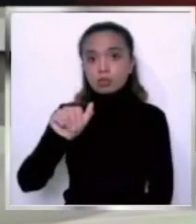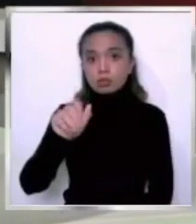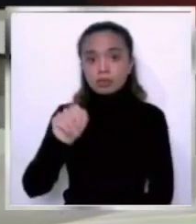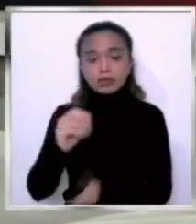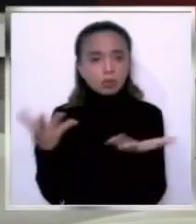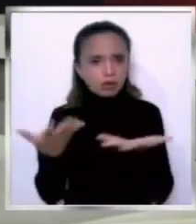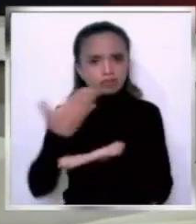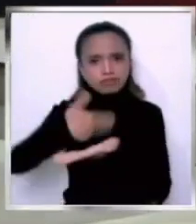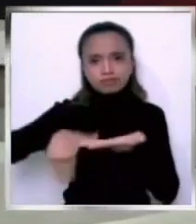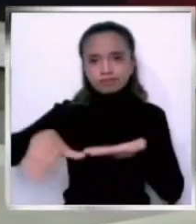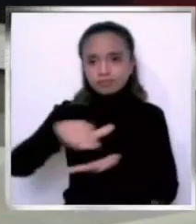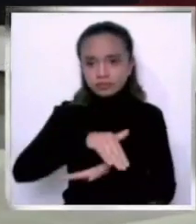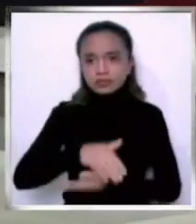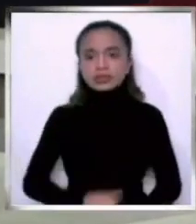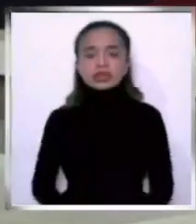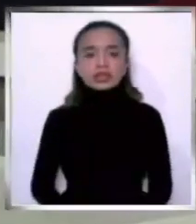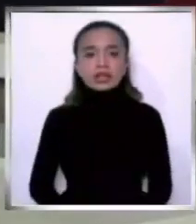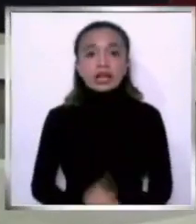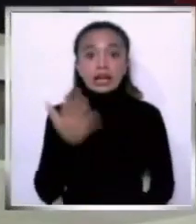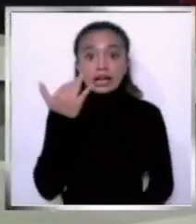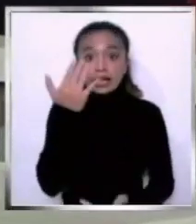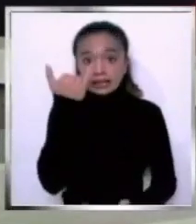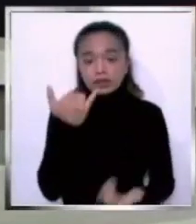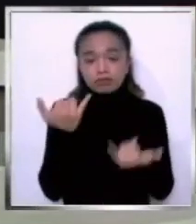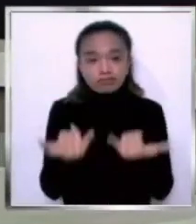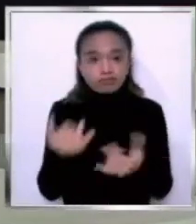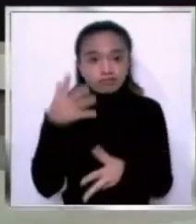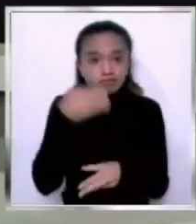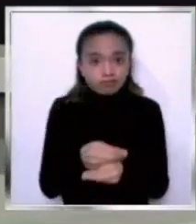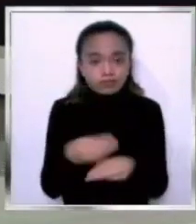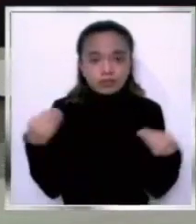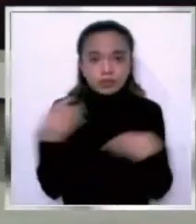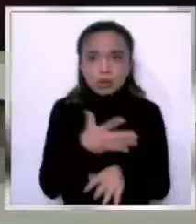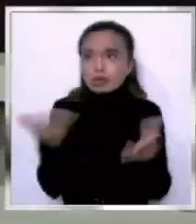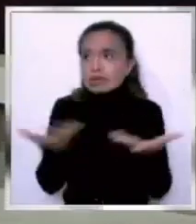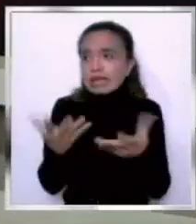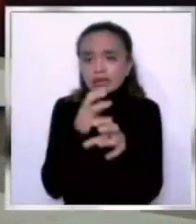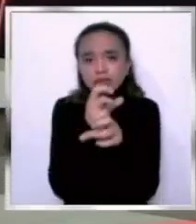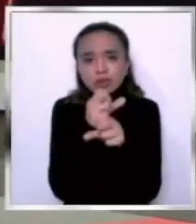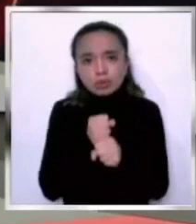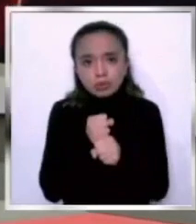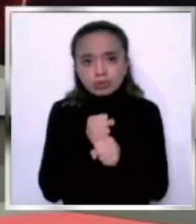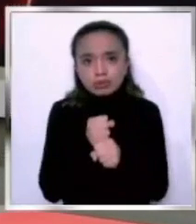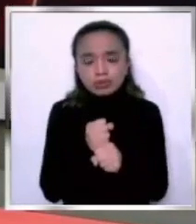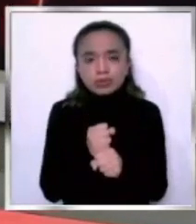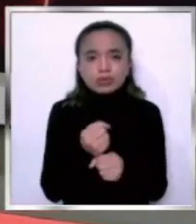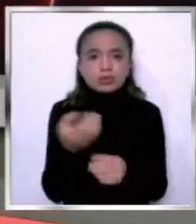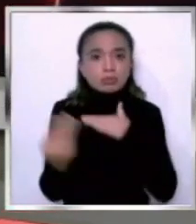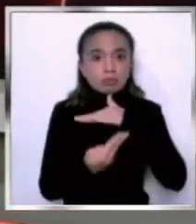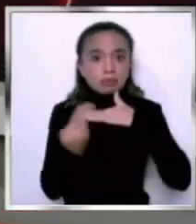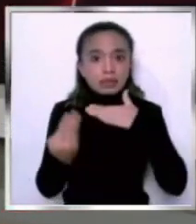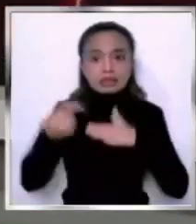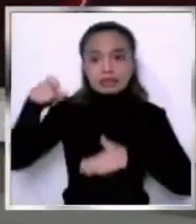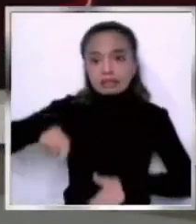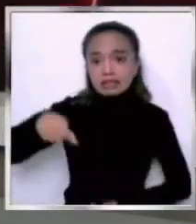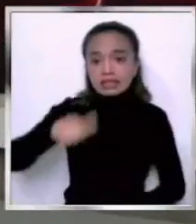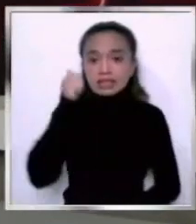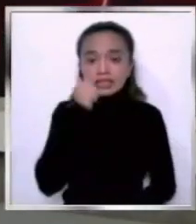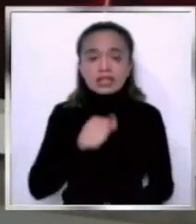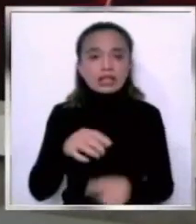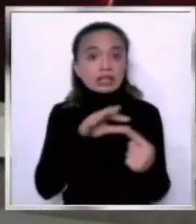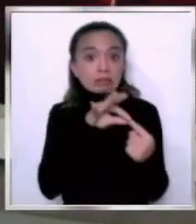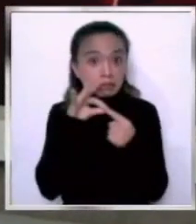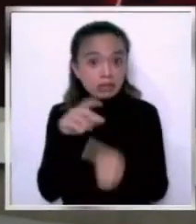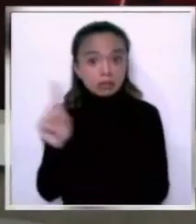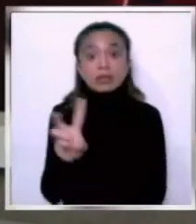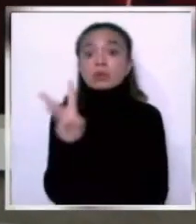pa sa pangamba nila ngayon ang pagkukunan ng pang-araw-araw na pangangailangan, lalo na ng inuming tubig. Agad